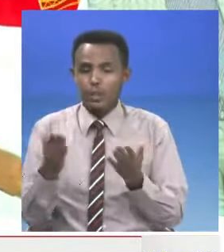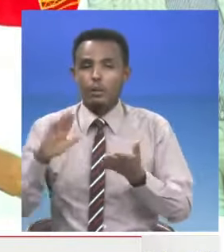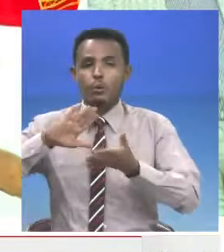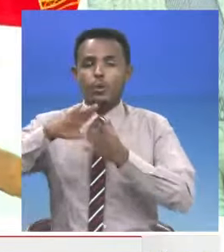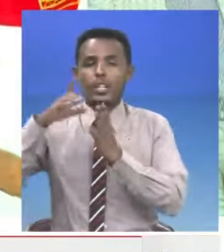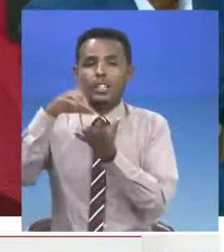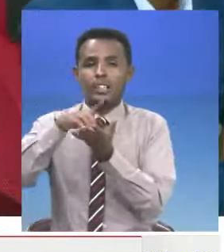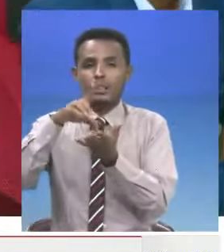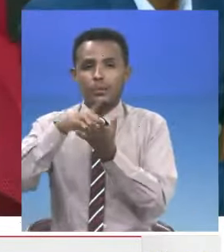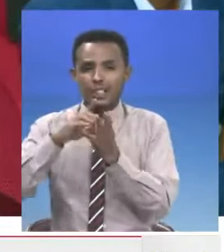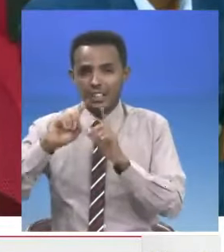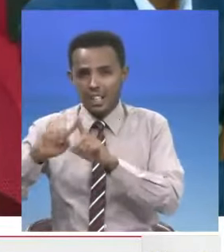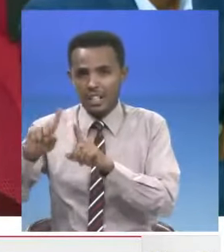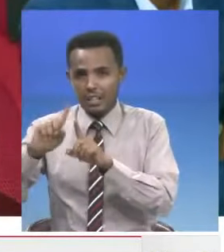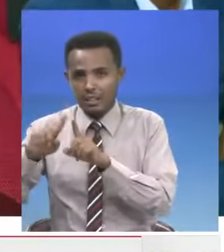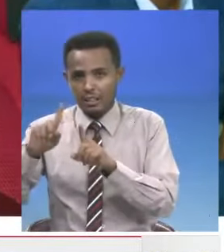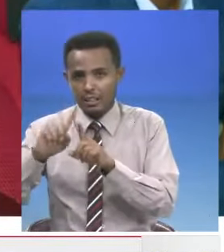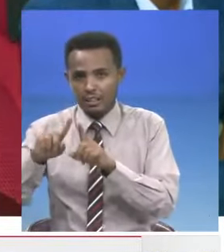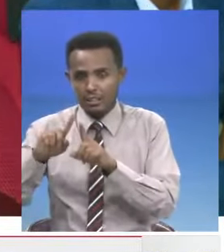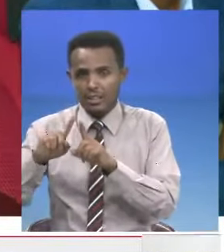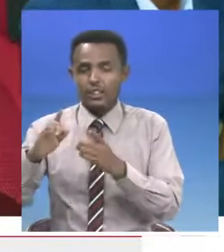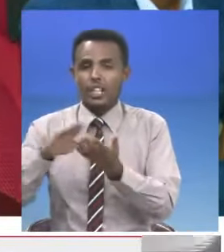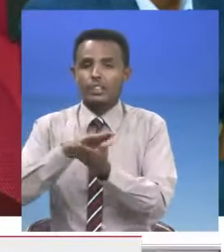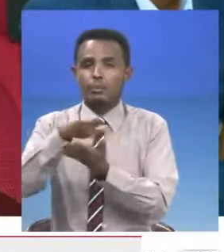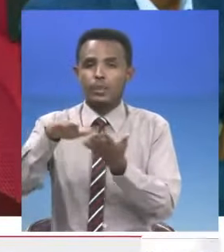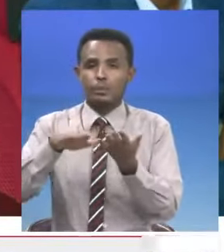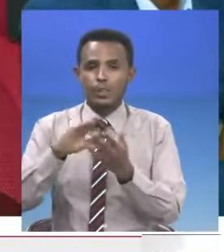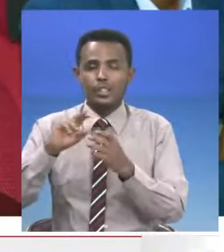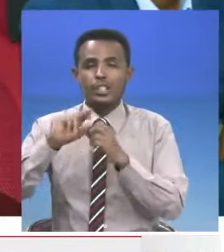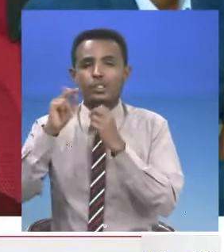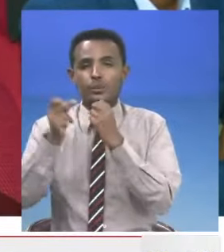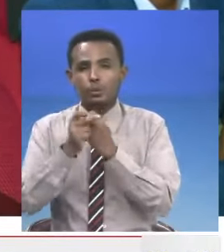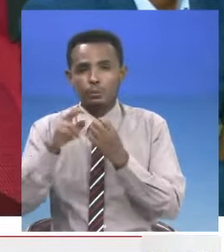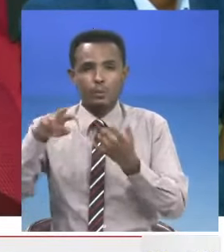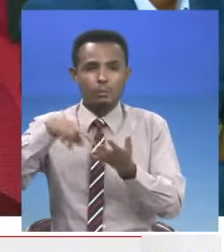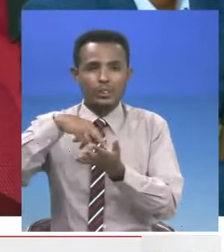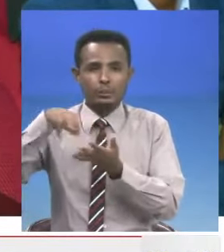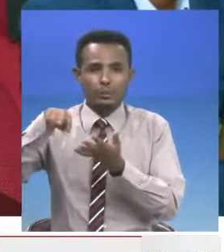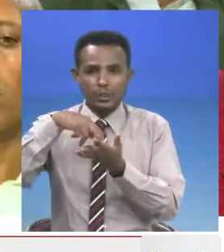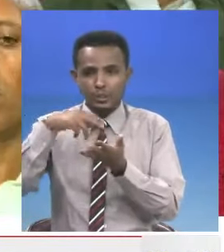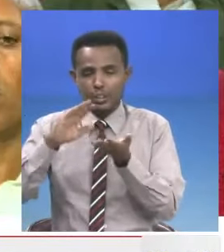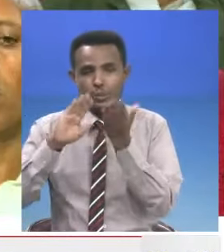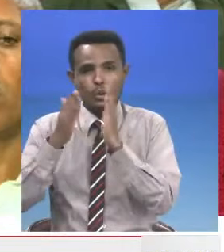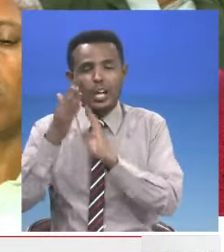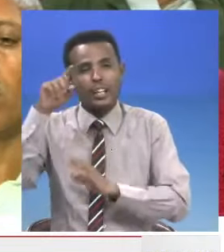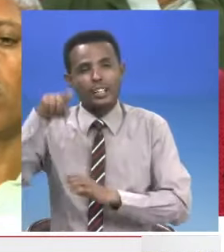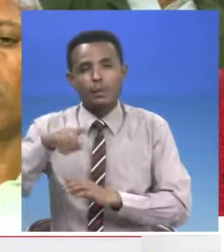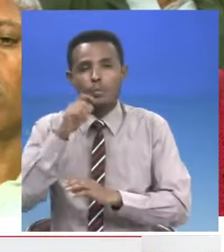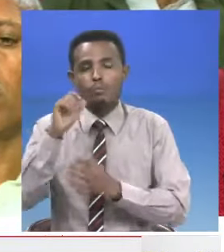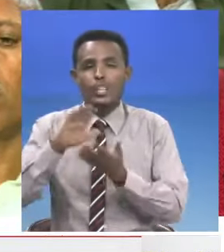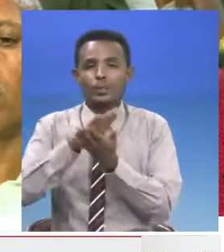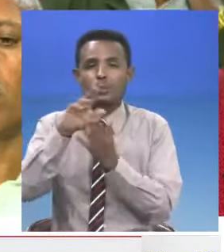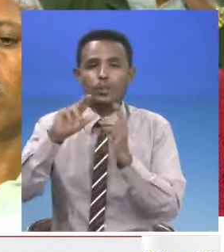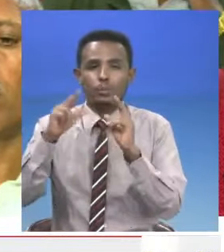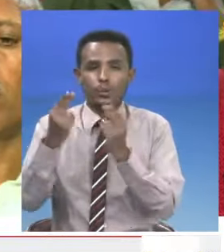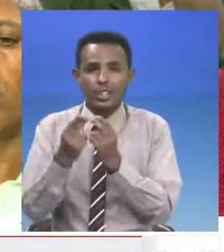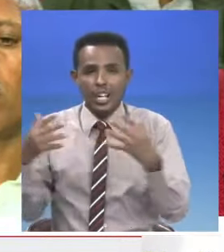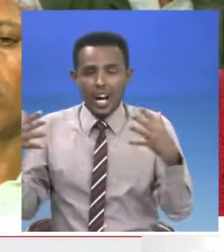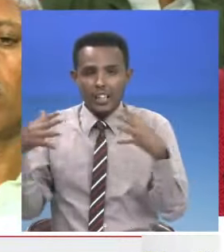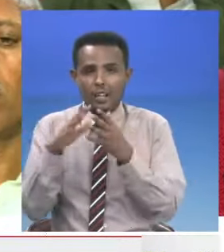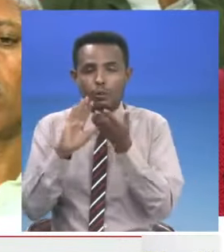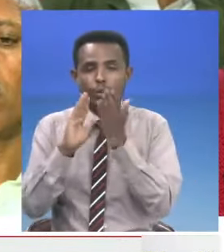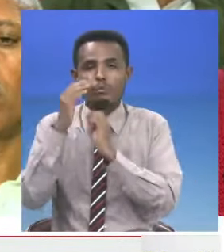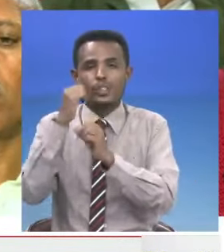ከተማ የተለያዩ የአሸባሪ ድርጅቶች መፈንጫ ልትሆን አይገባም፣ ከአሸባሪው የትግራይ ወራሪ ቡድን ጋር አጋር ሆነው